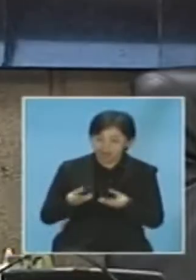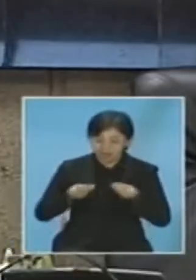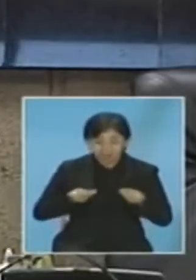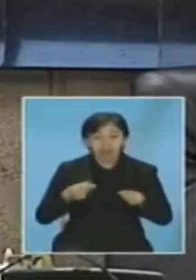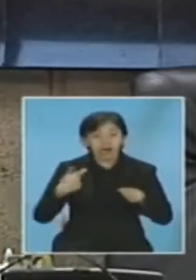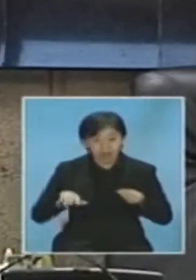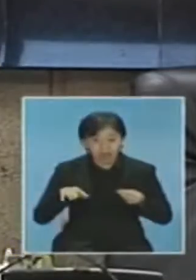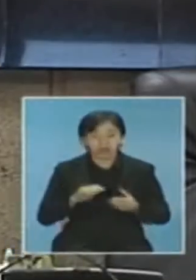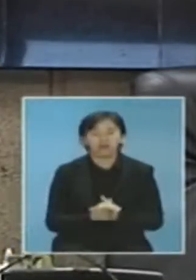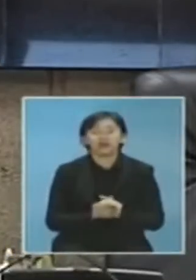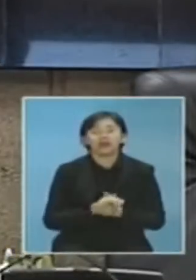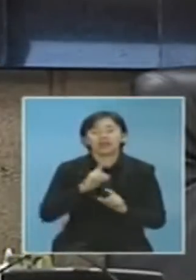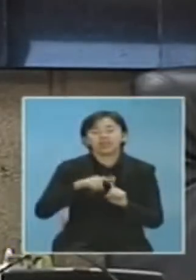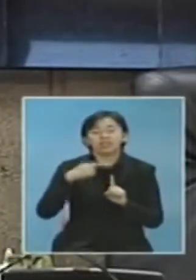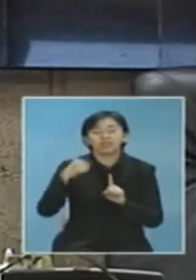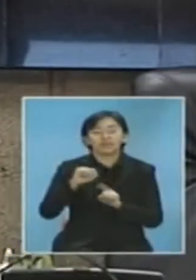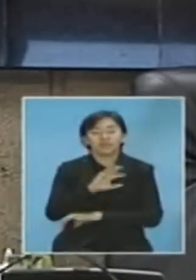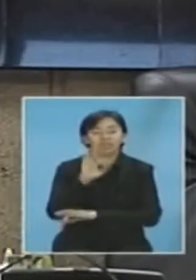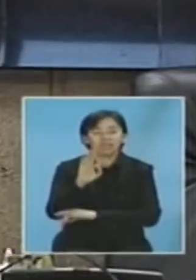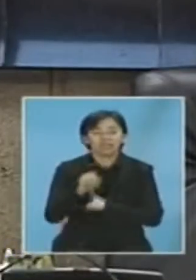นั้นในวันที่9ตุลาคม